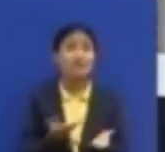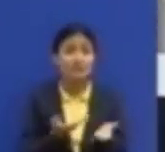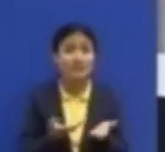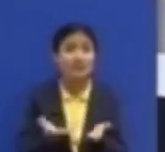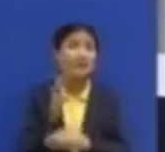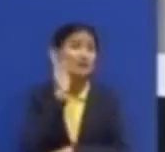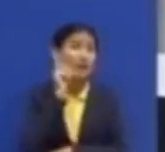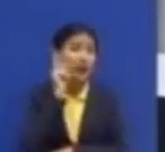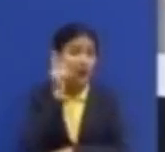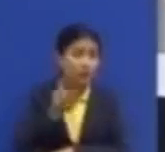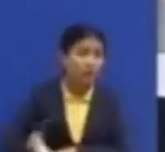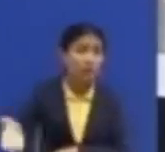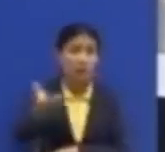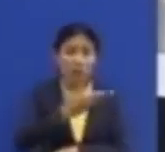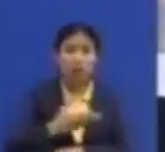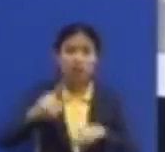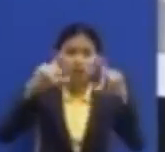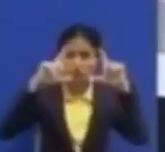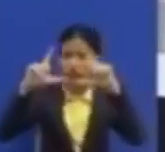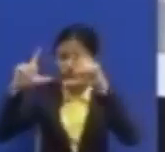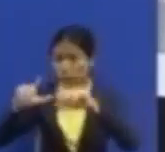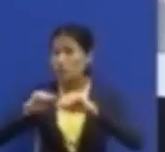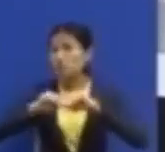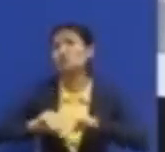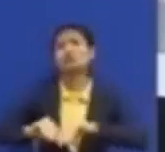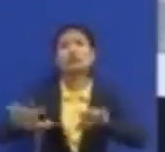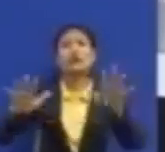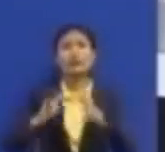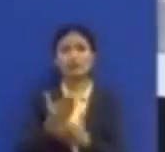ให้เวลา10นาทีครับ